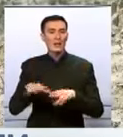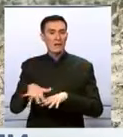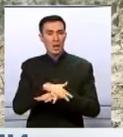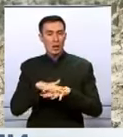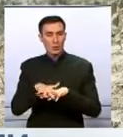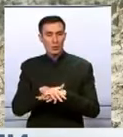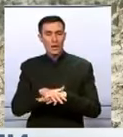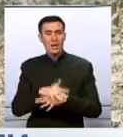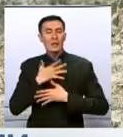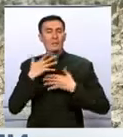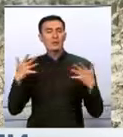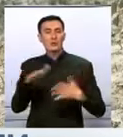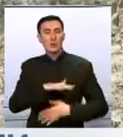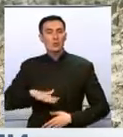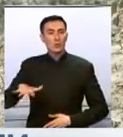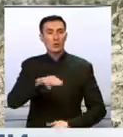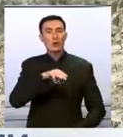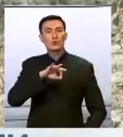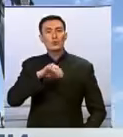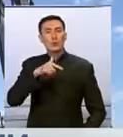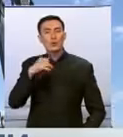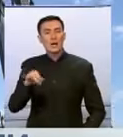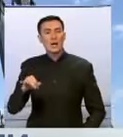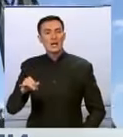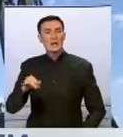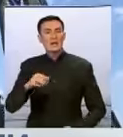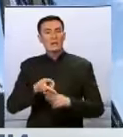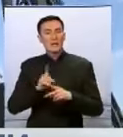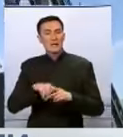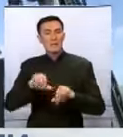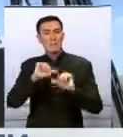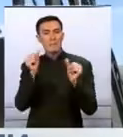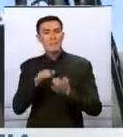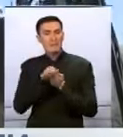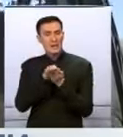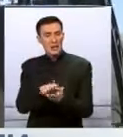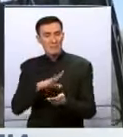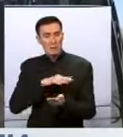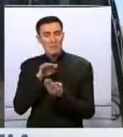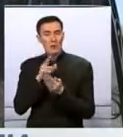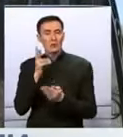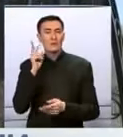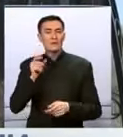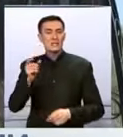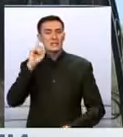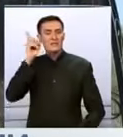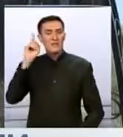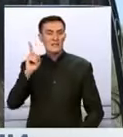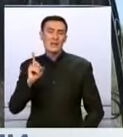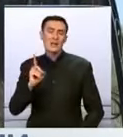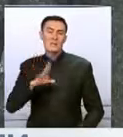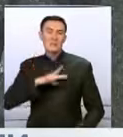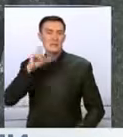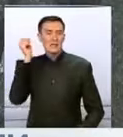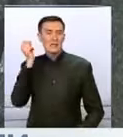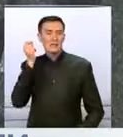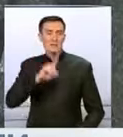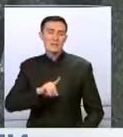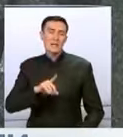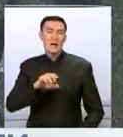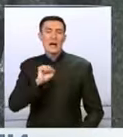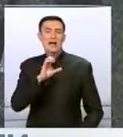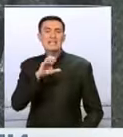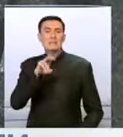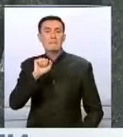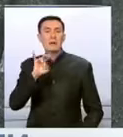На просторах Торгая часто встречаются знаки прошлого. Например, в этом мавзолее похоронен известный знахарь и кюише Тлеп Аспантайулы. До